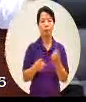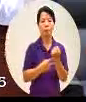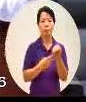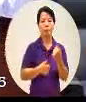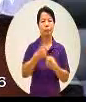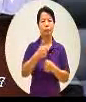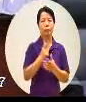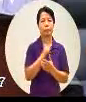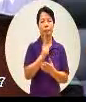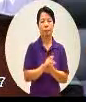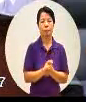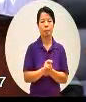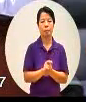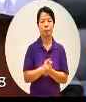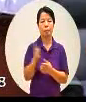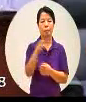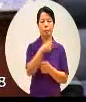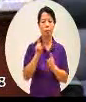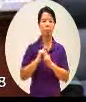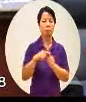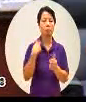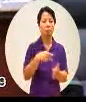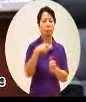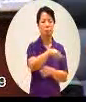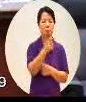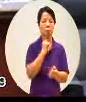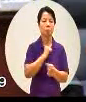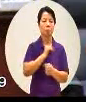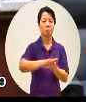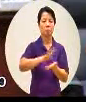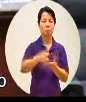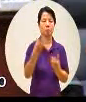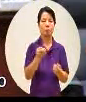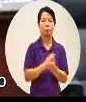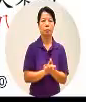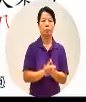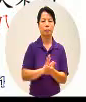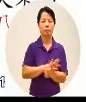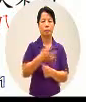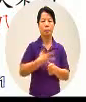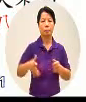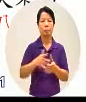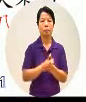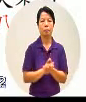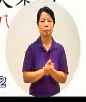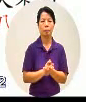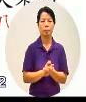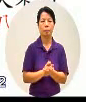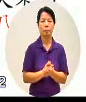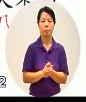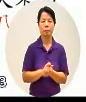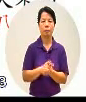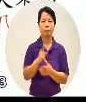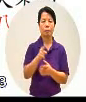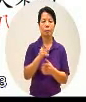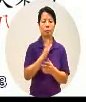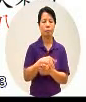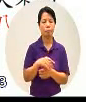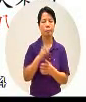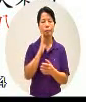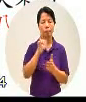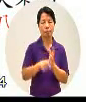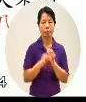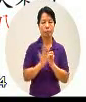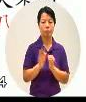啊讲的，拢无人要做。哦，啊爱河有人去甲溯源啊，里长，这你有用哦？你讲，